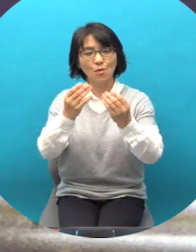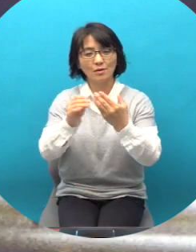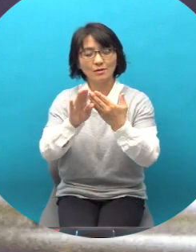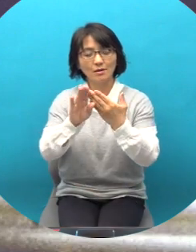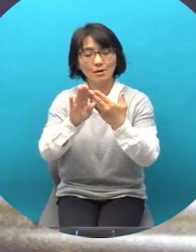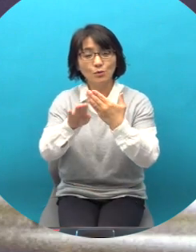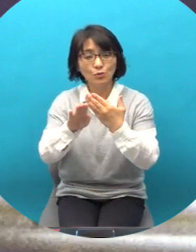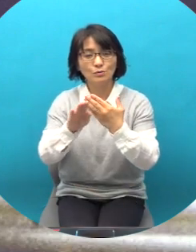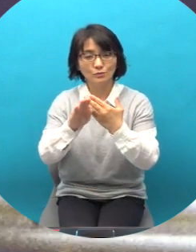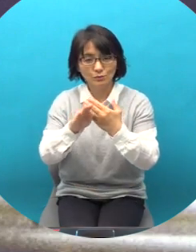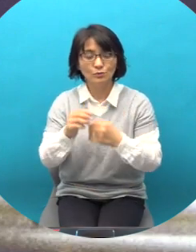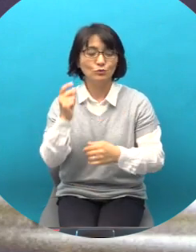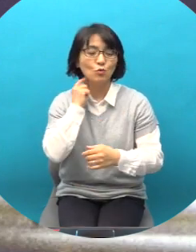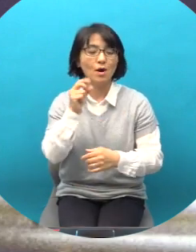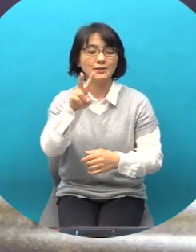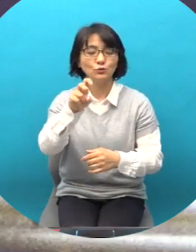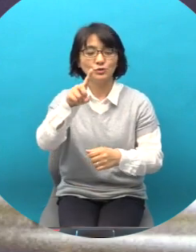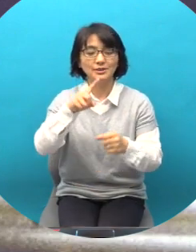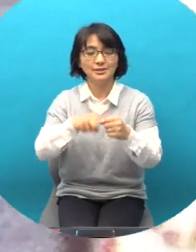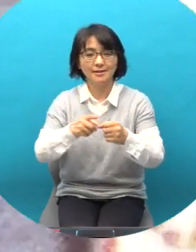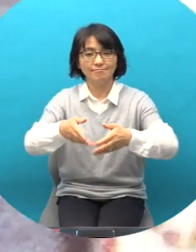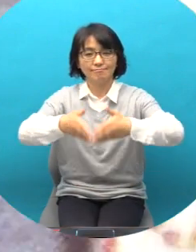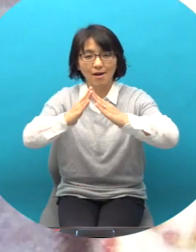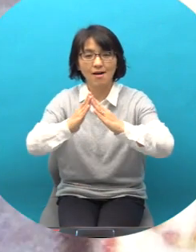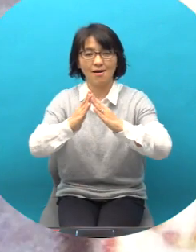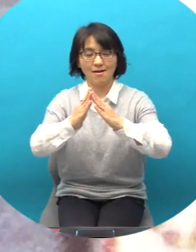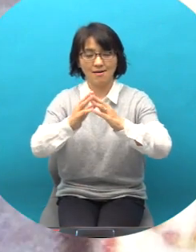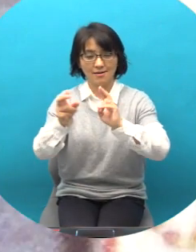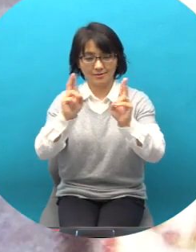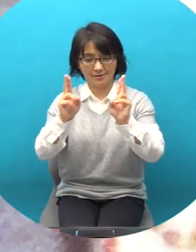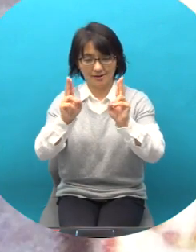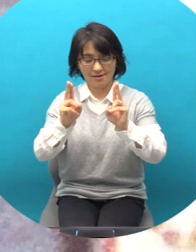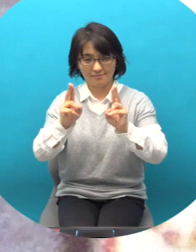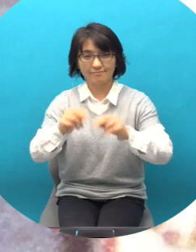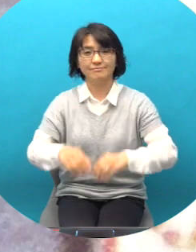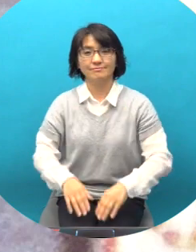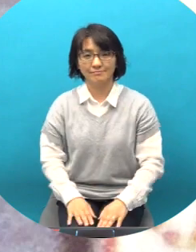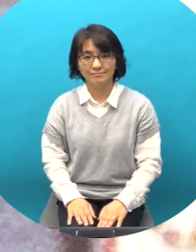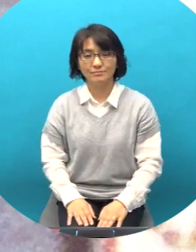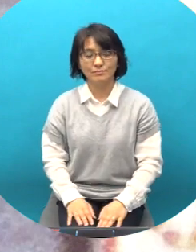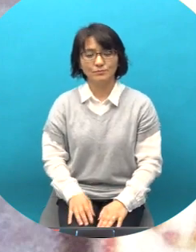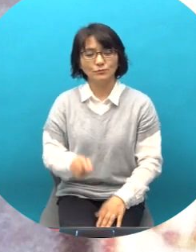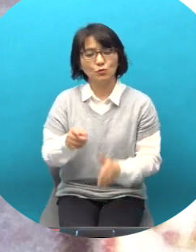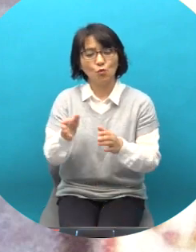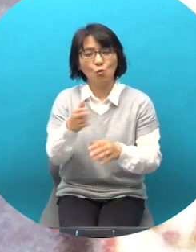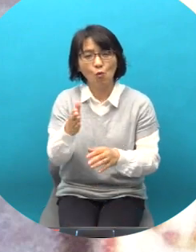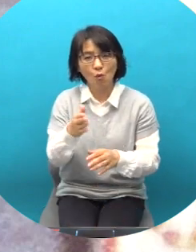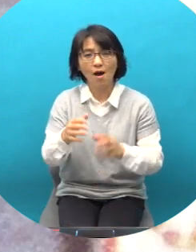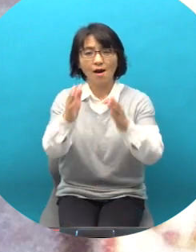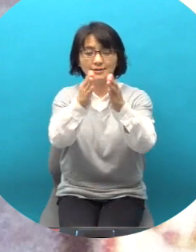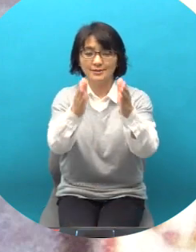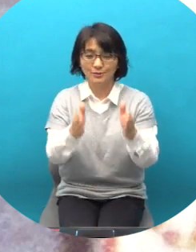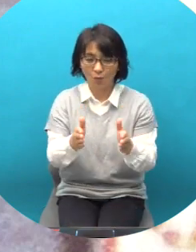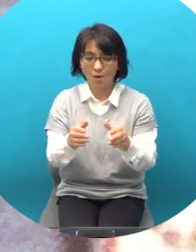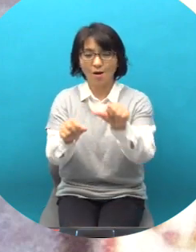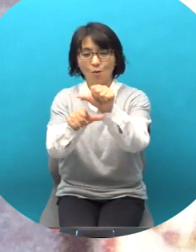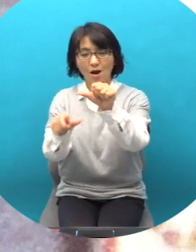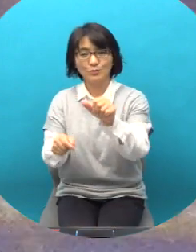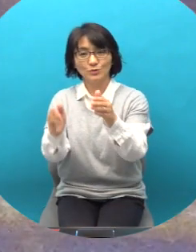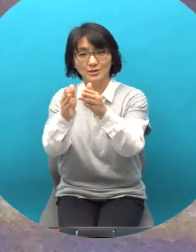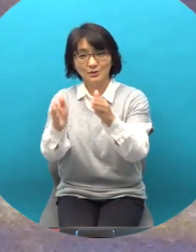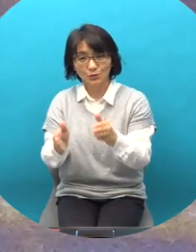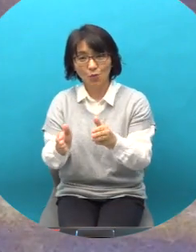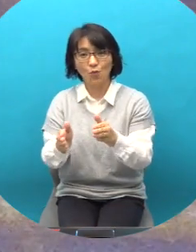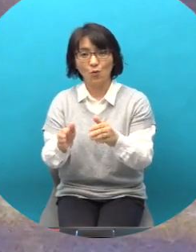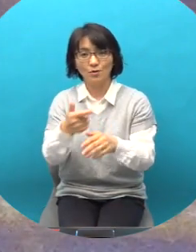和21年に創業した光月人形、当時は多くの人形店や節句人形を売る